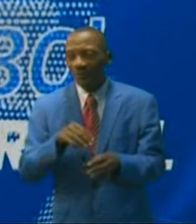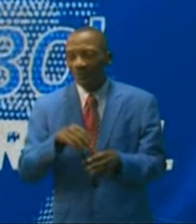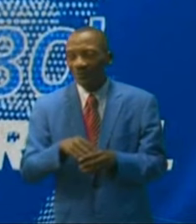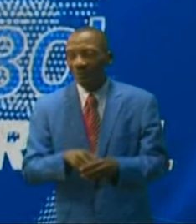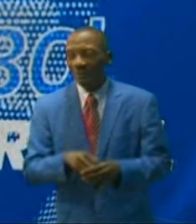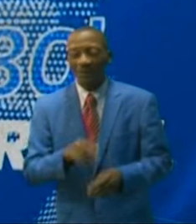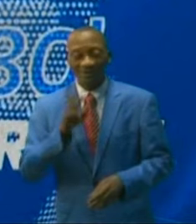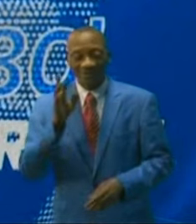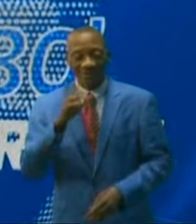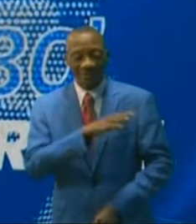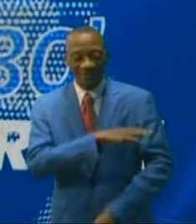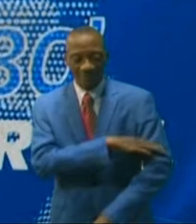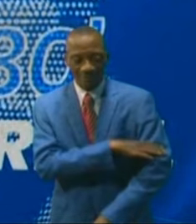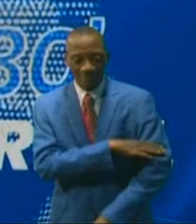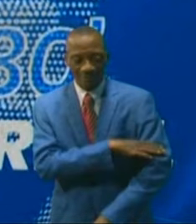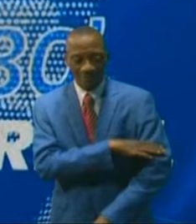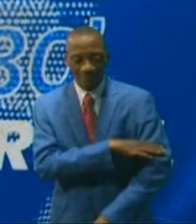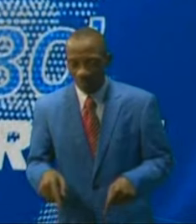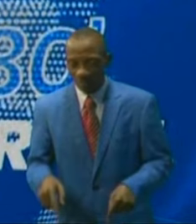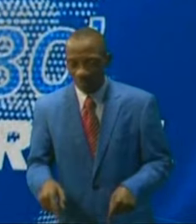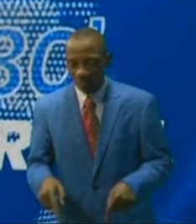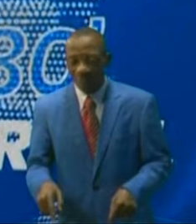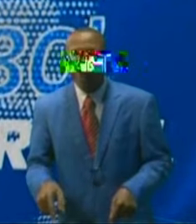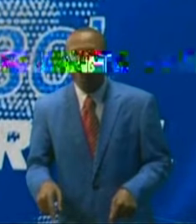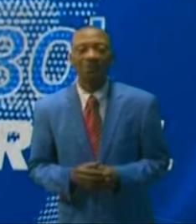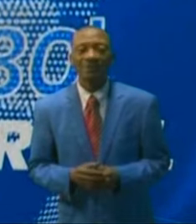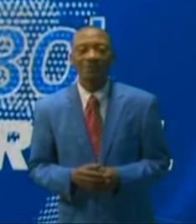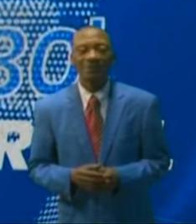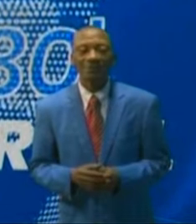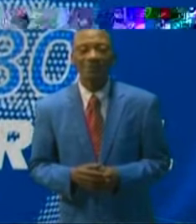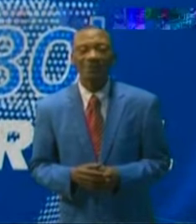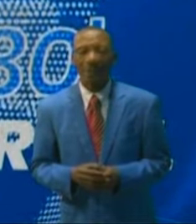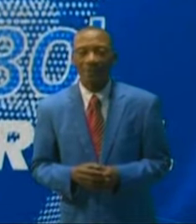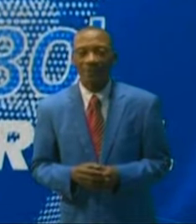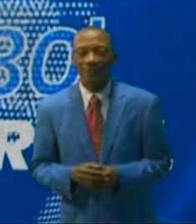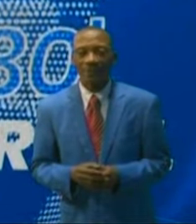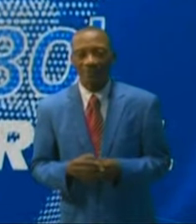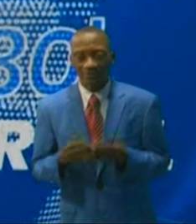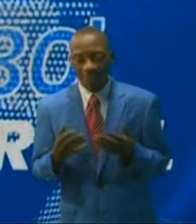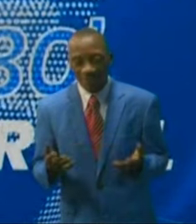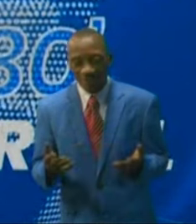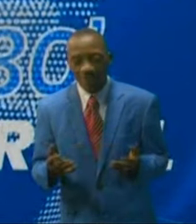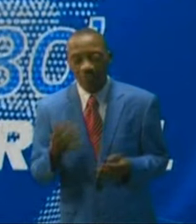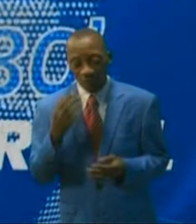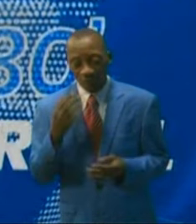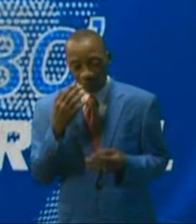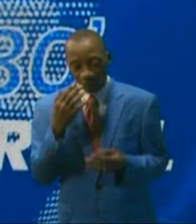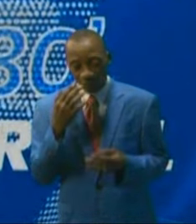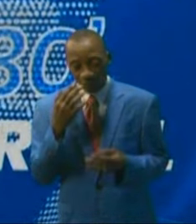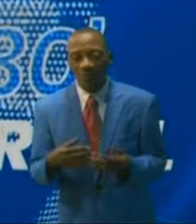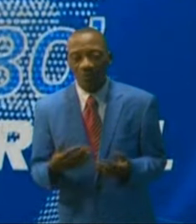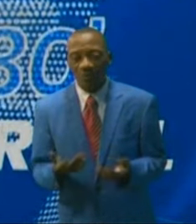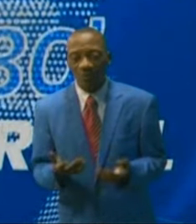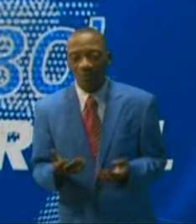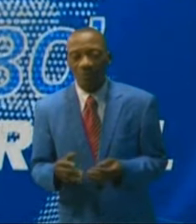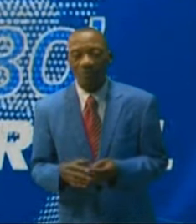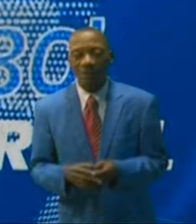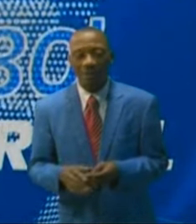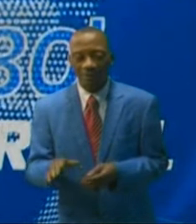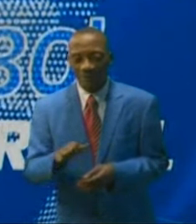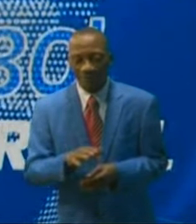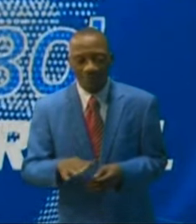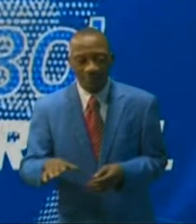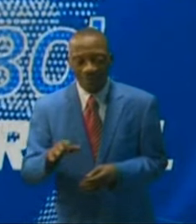Funk sino-africain qui vise le changement de l'initiative de l'histoire sino-africaine en s'ouvrant